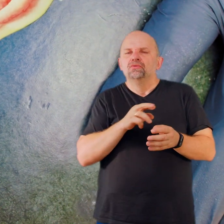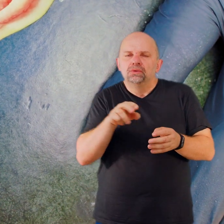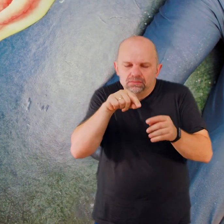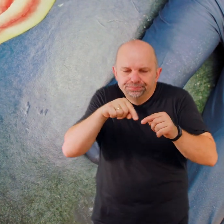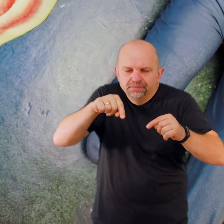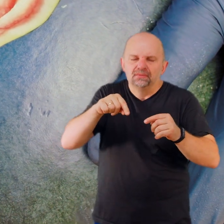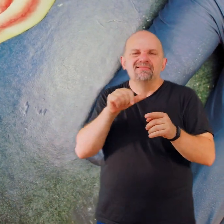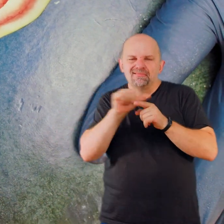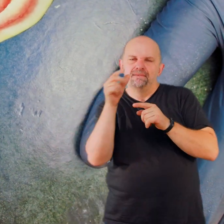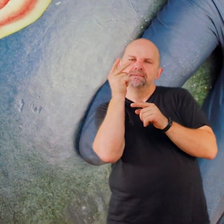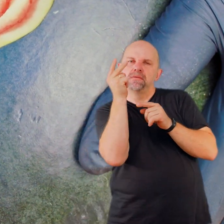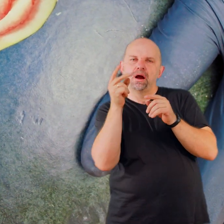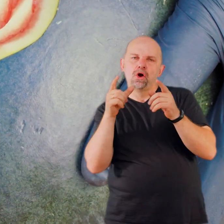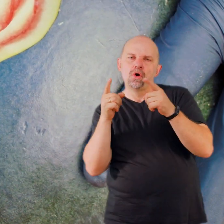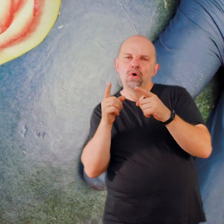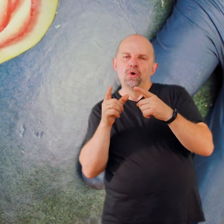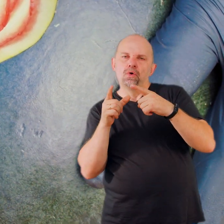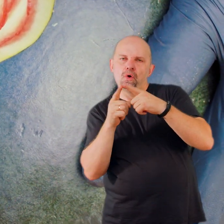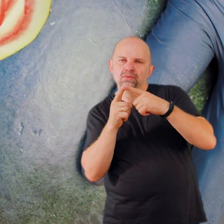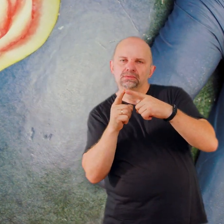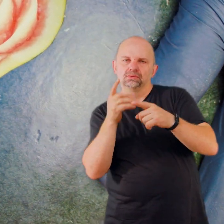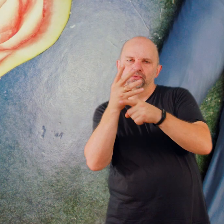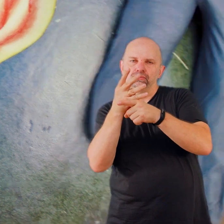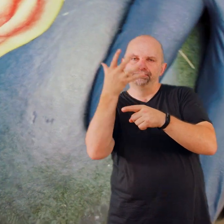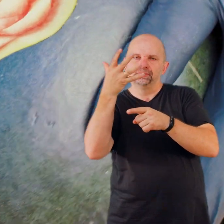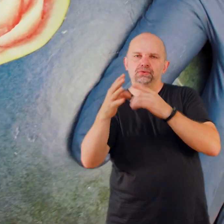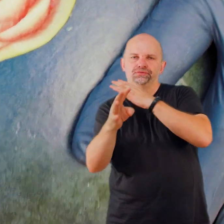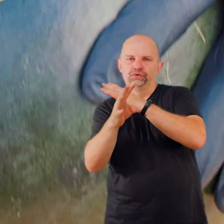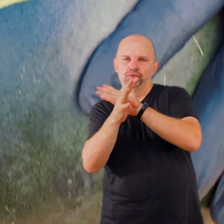Fajnie, jak to się robi wszystko ruchem falistym, delikatnie.